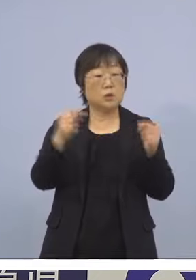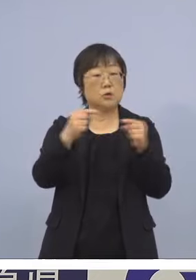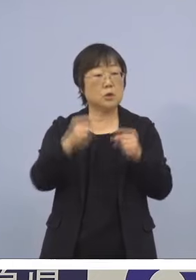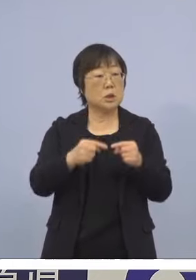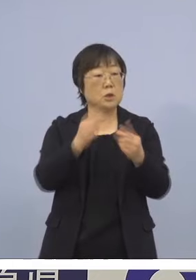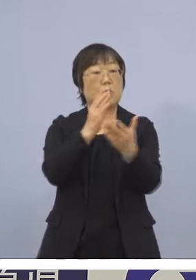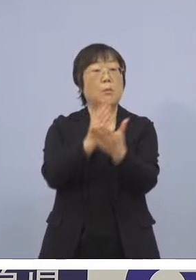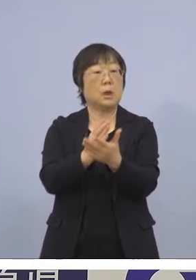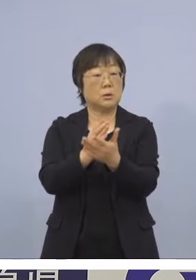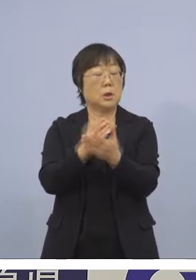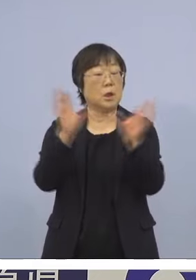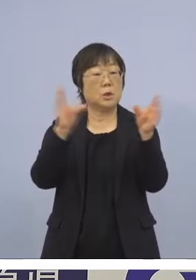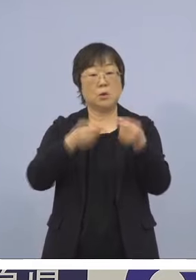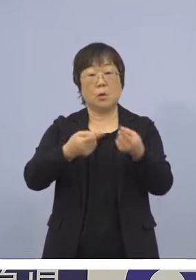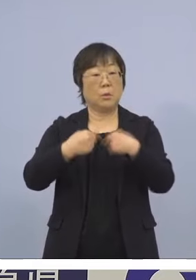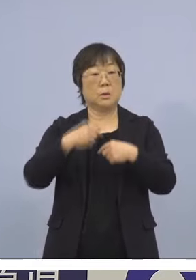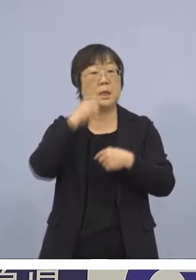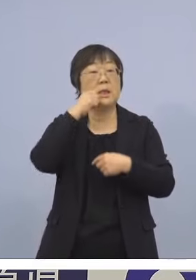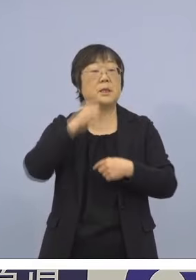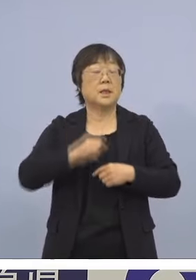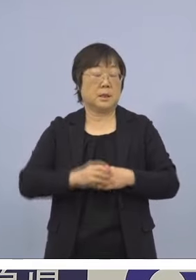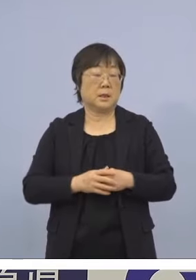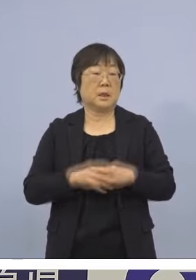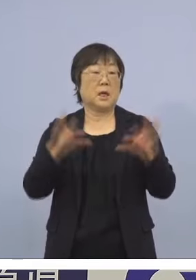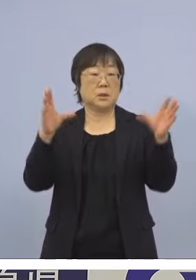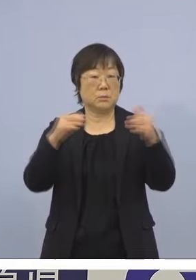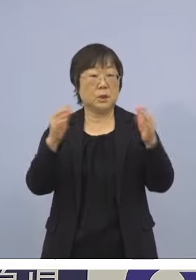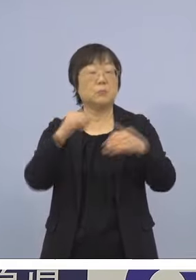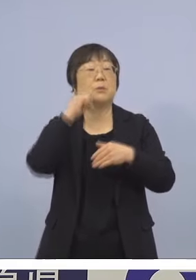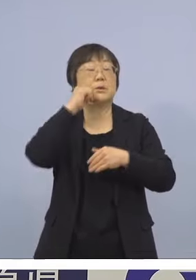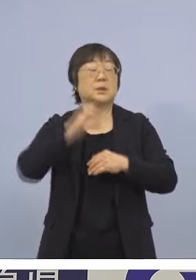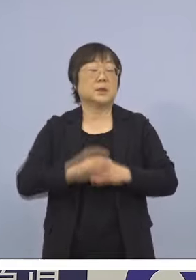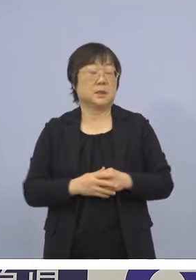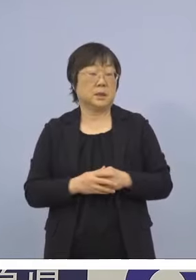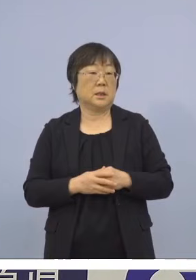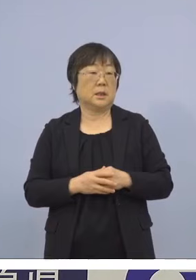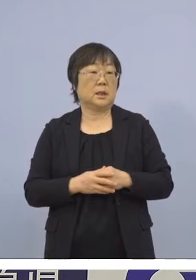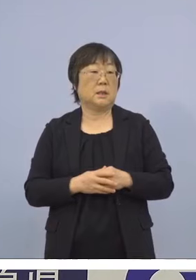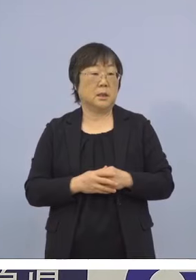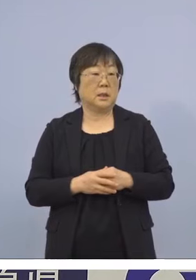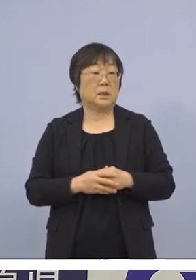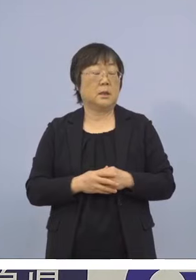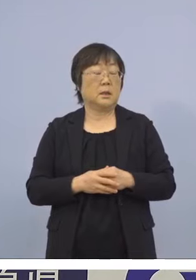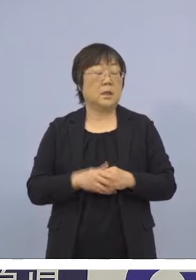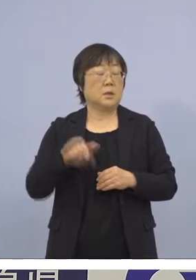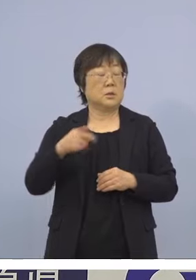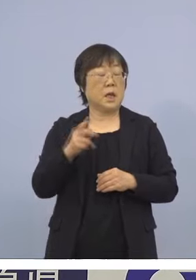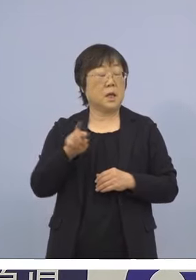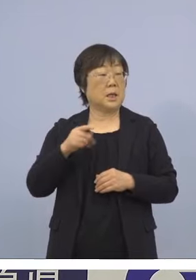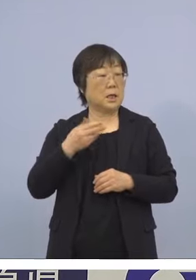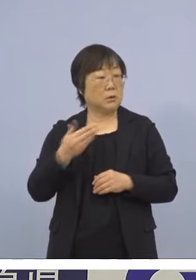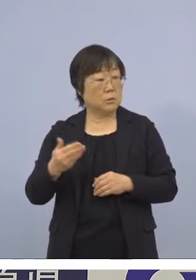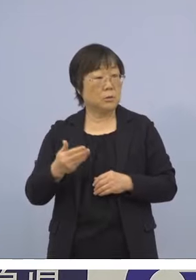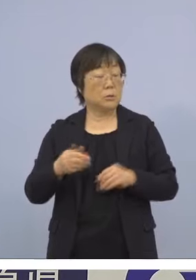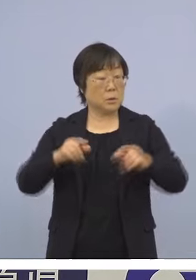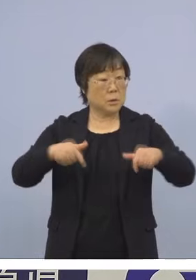遮断したらその情報すら収集できません。それに対してはスターリンクがしっかり